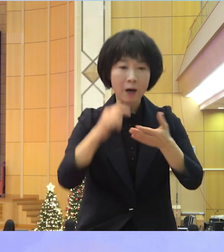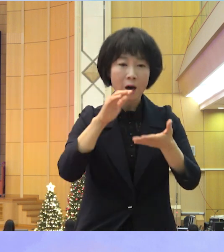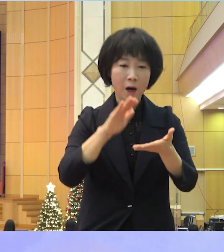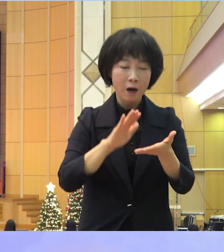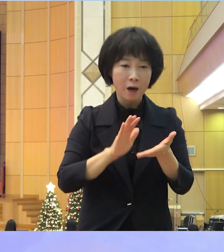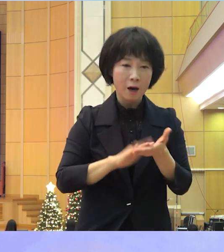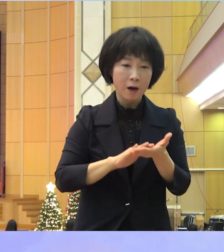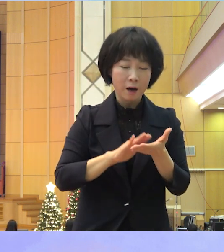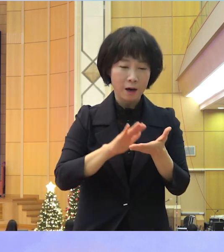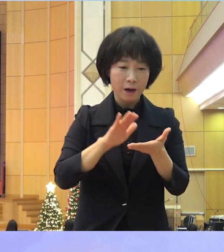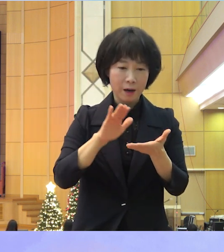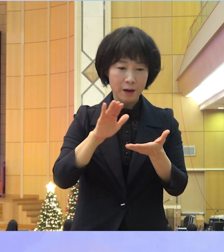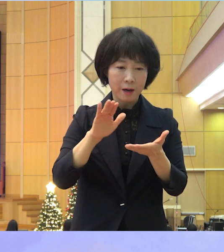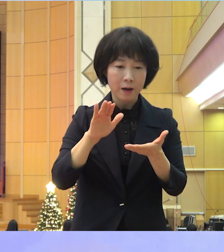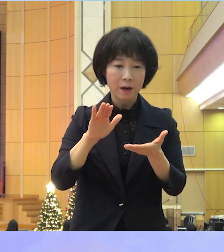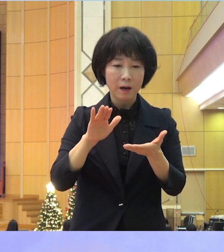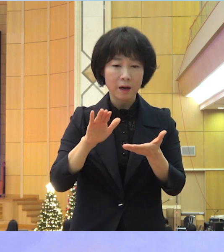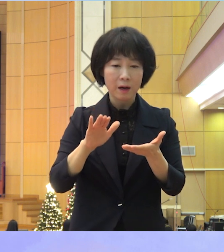옵니다.